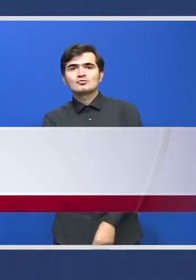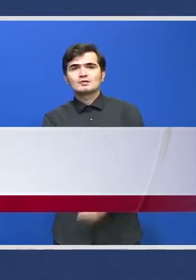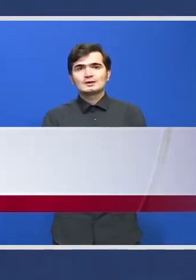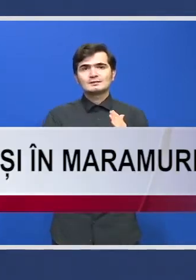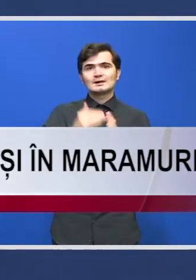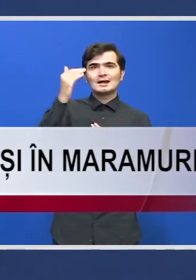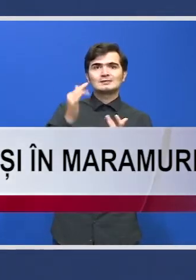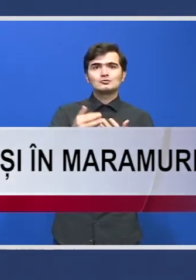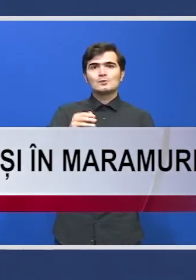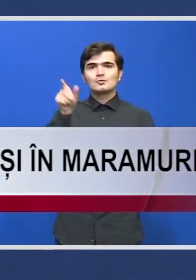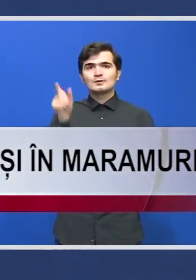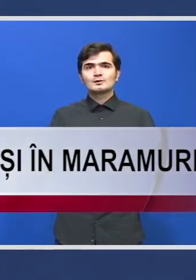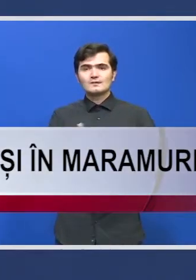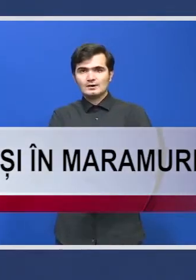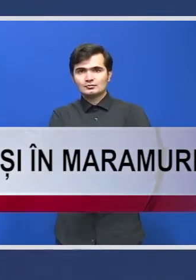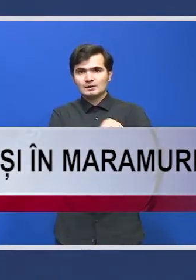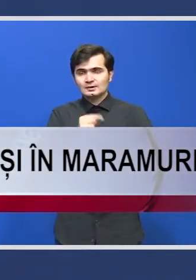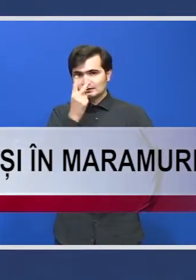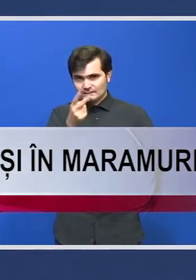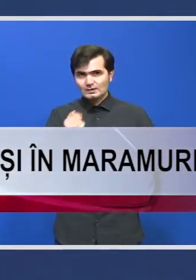persoanelor vaccinate. Asta este ce văd acum.